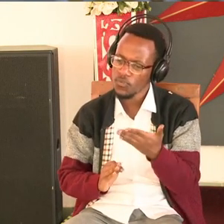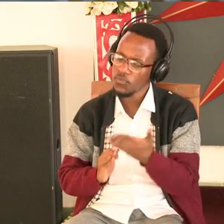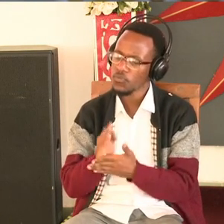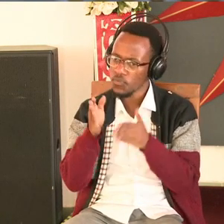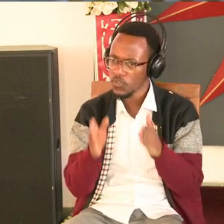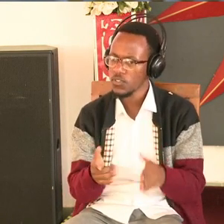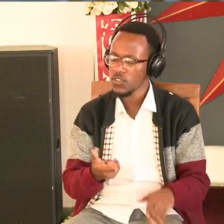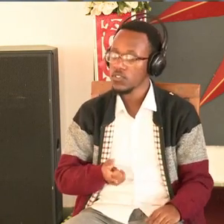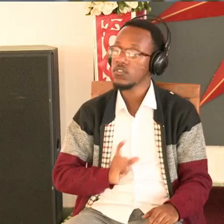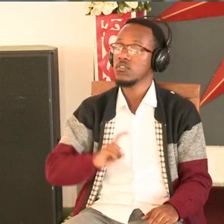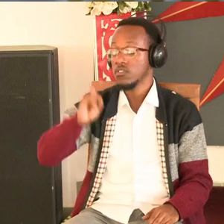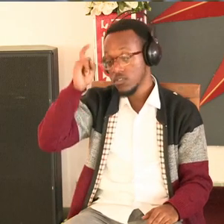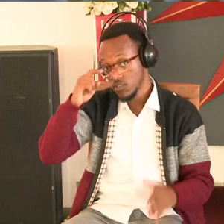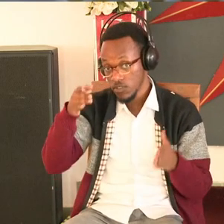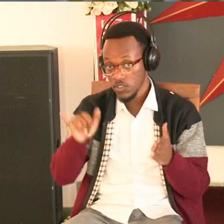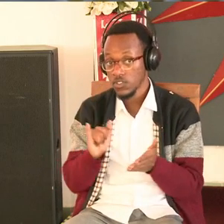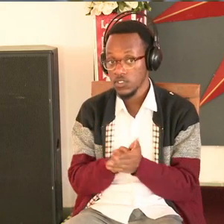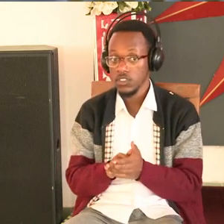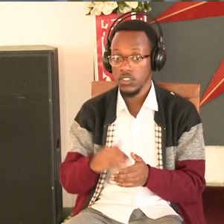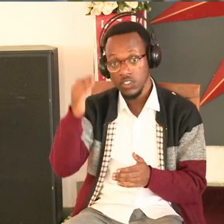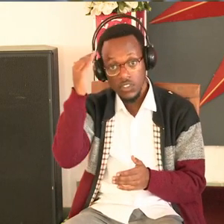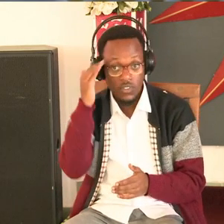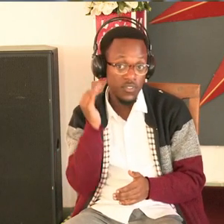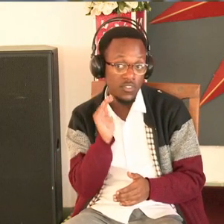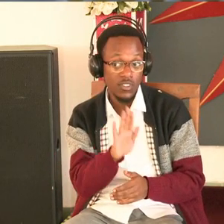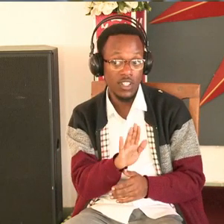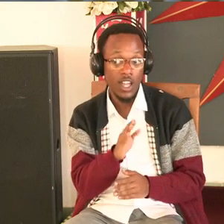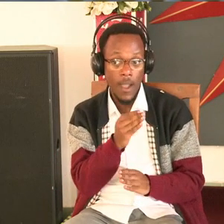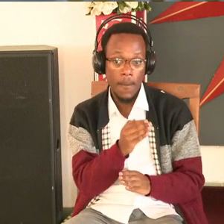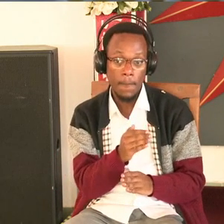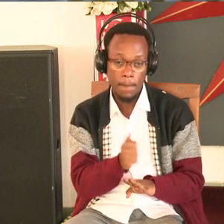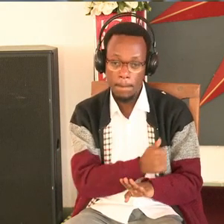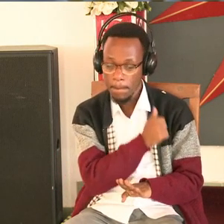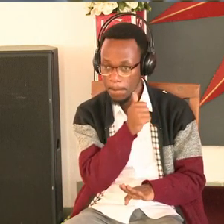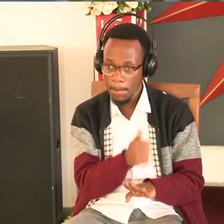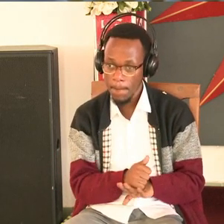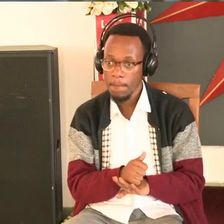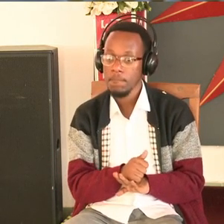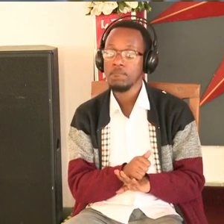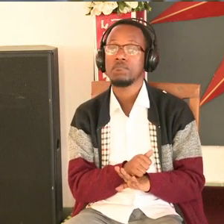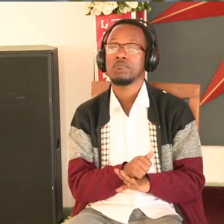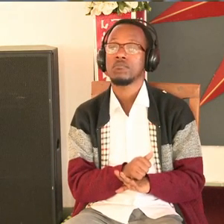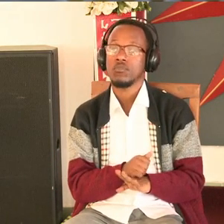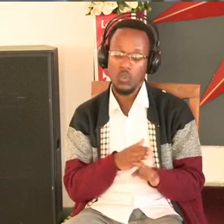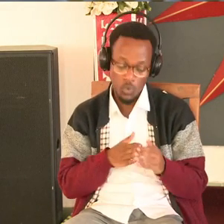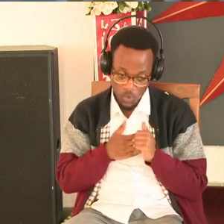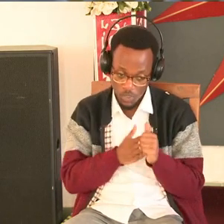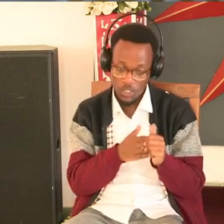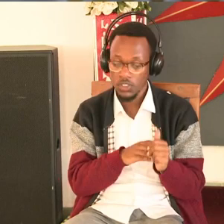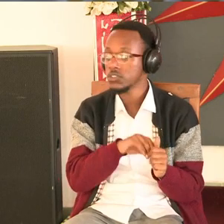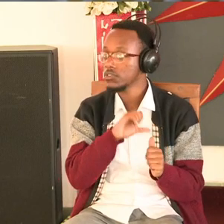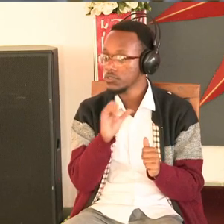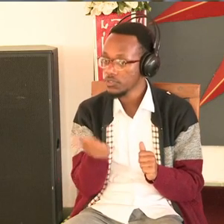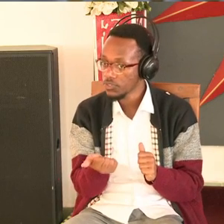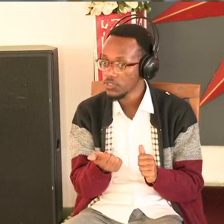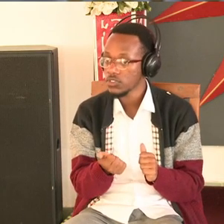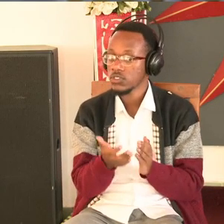mugara gukiranuka w'ubwenge a établi sur Shebuja yasigiye abo mu rugo